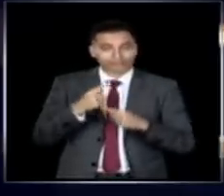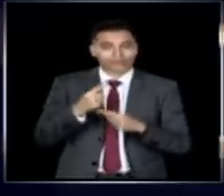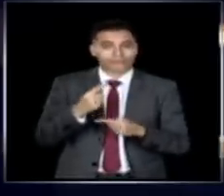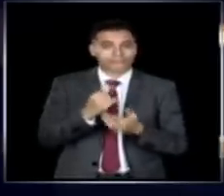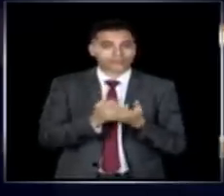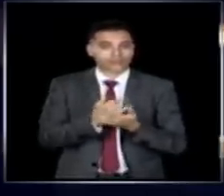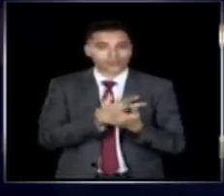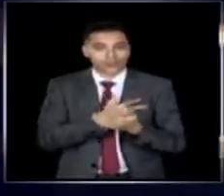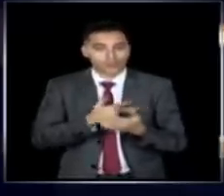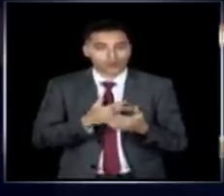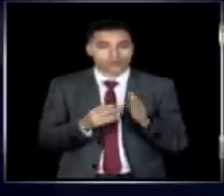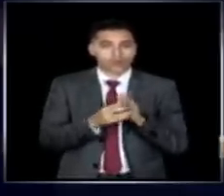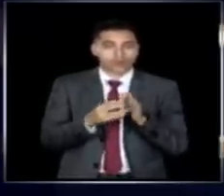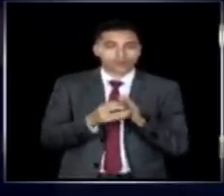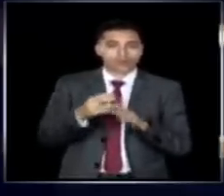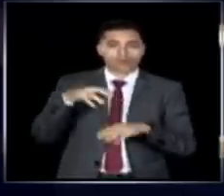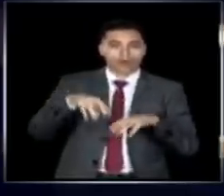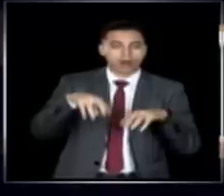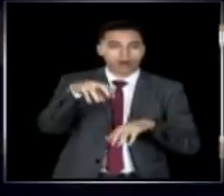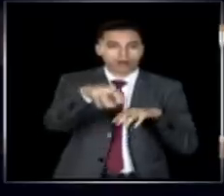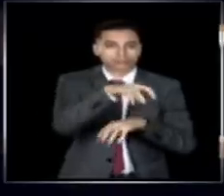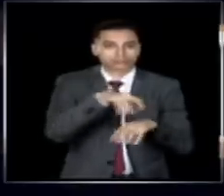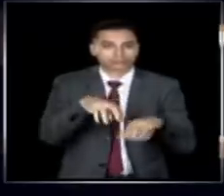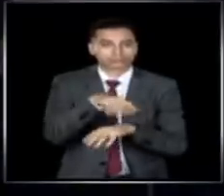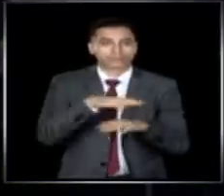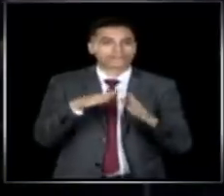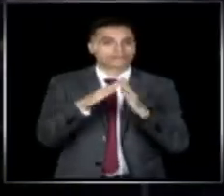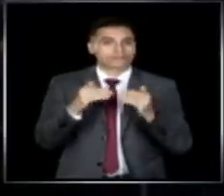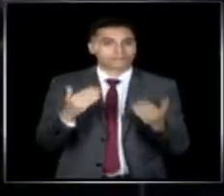الحكومية والقرى المصرية.